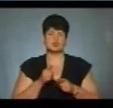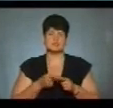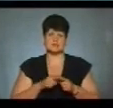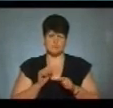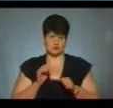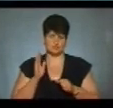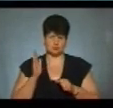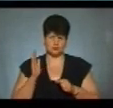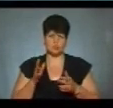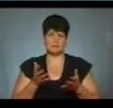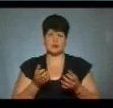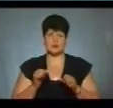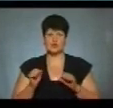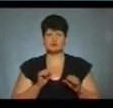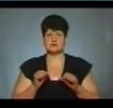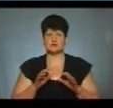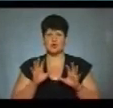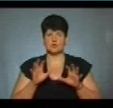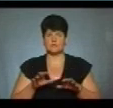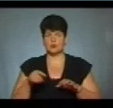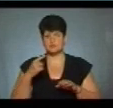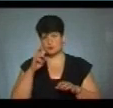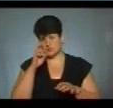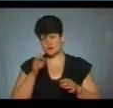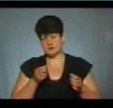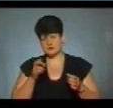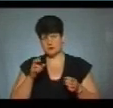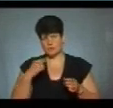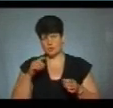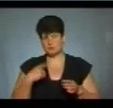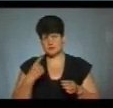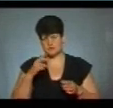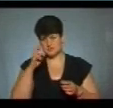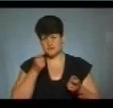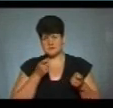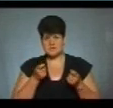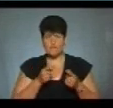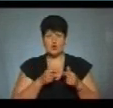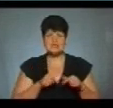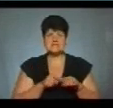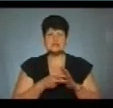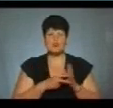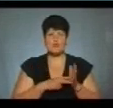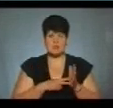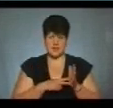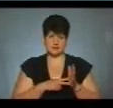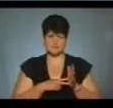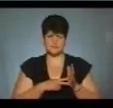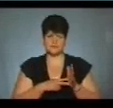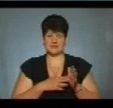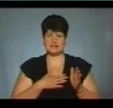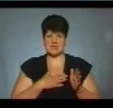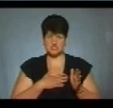бути, було прийнято розпорядження голови обласної державної адміністрації якраз в організаційному плані.